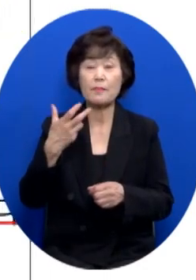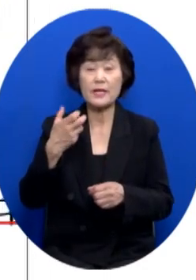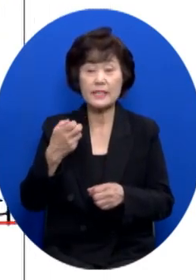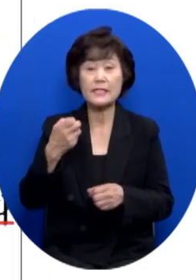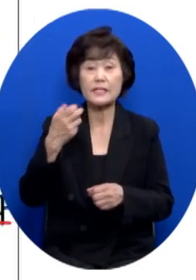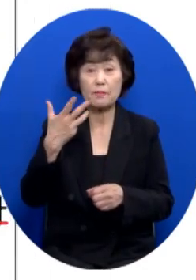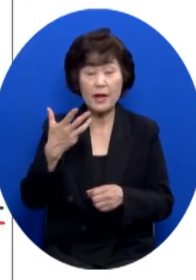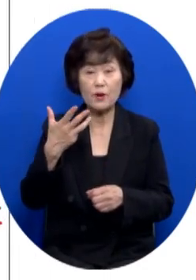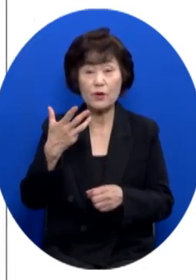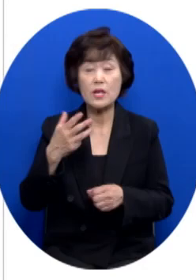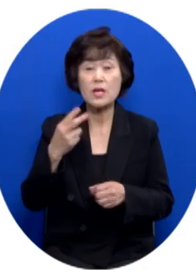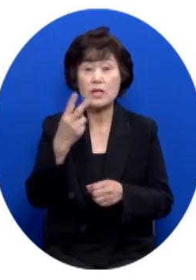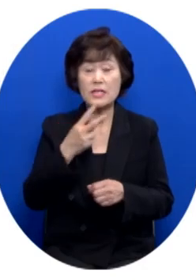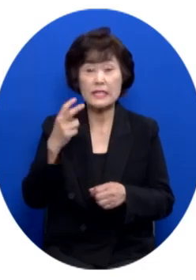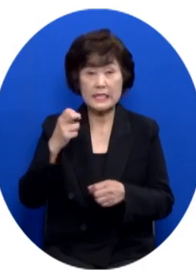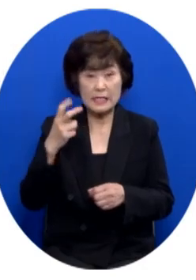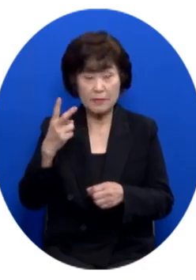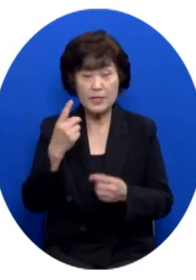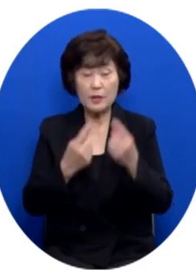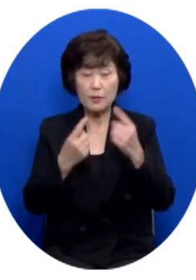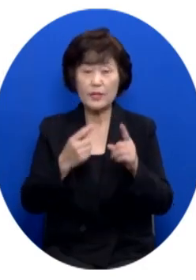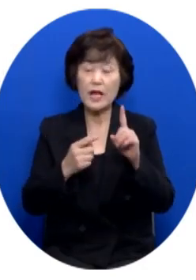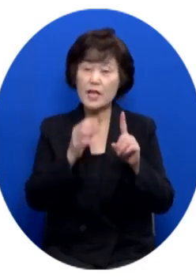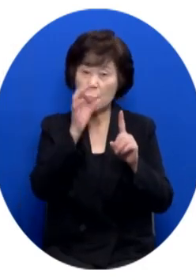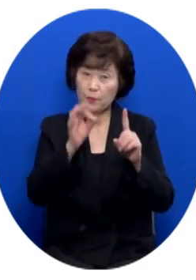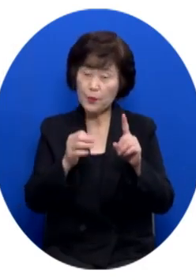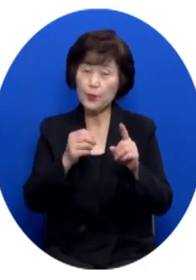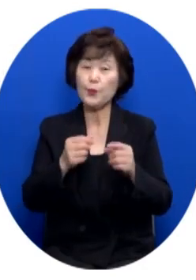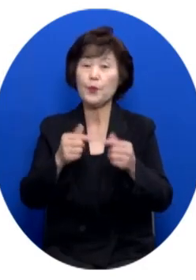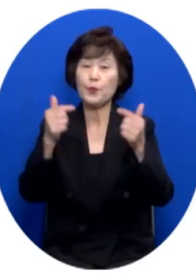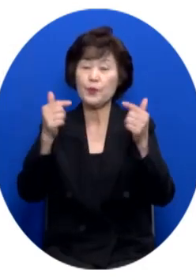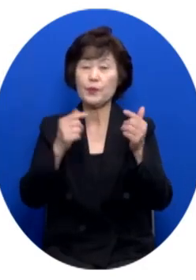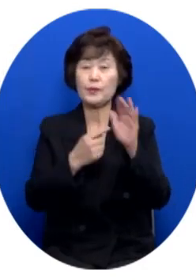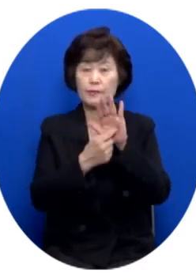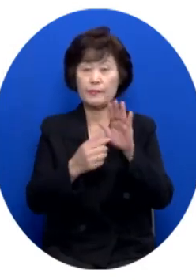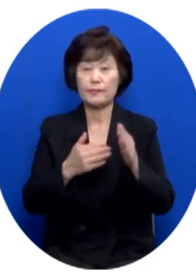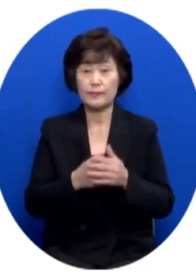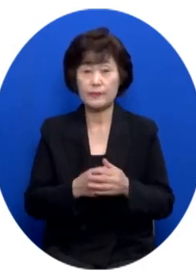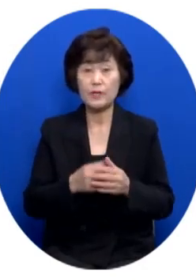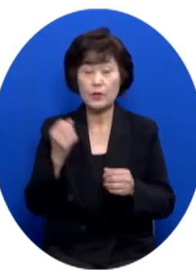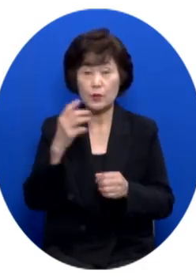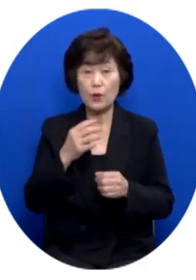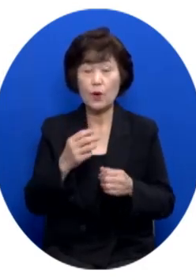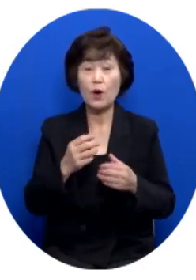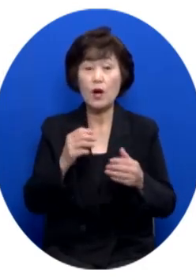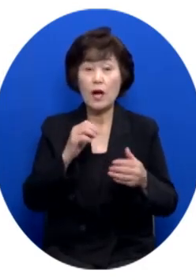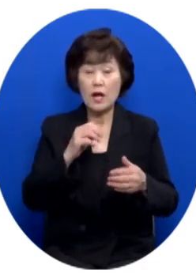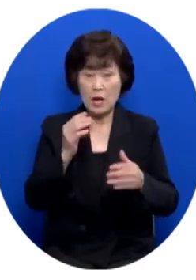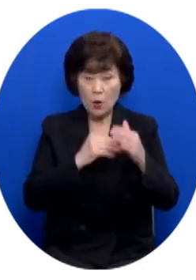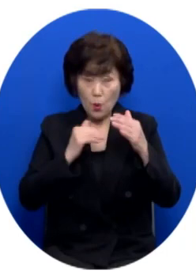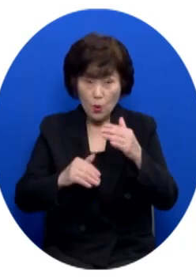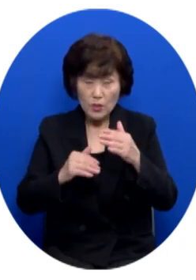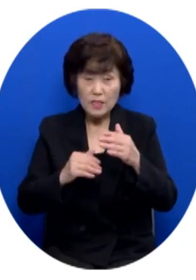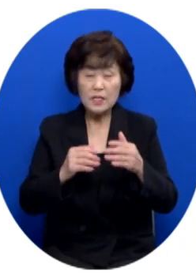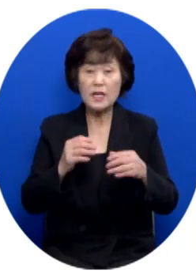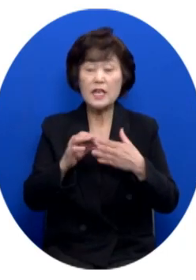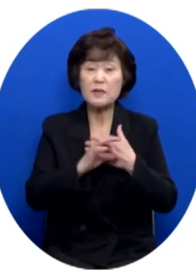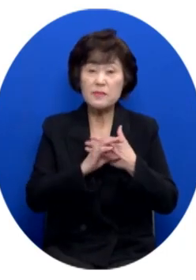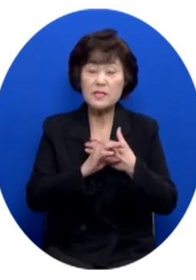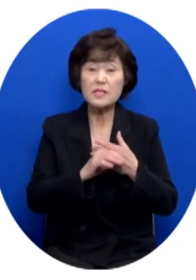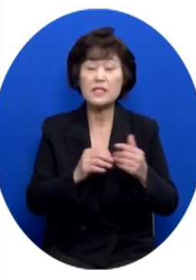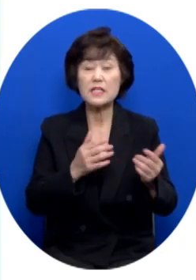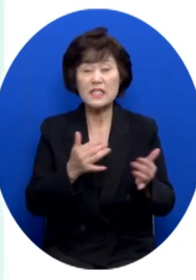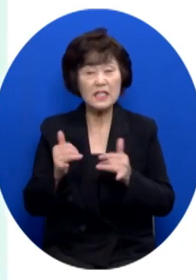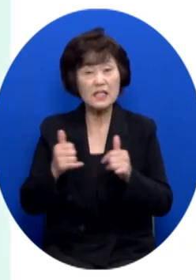22,878원으로 2022년보다 1% 증가한 것으로 집계됐습니다. 또 정규직과 비정규직의 임금 격차는